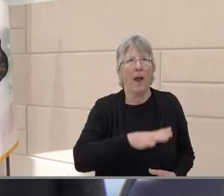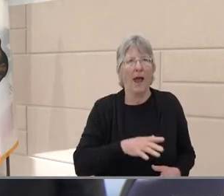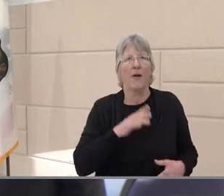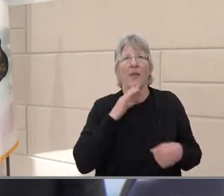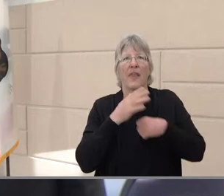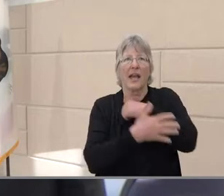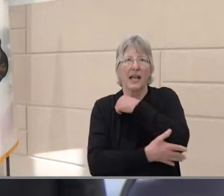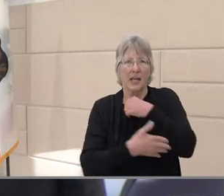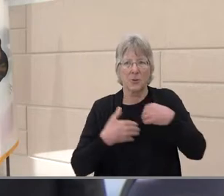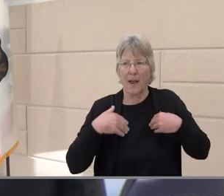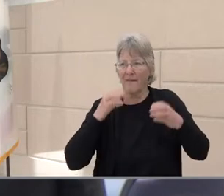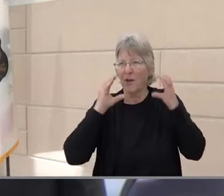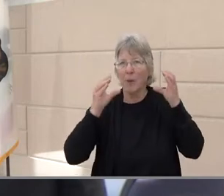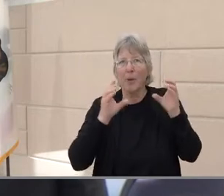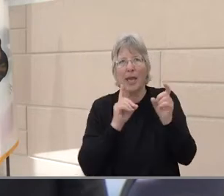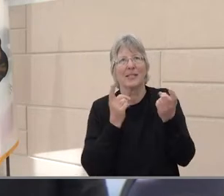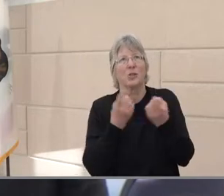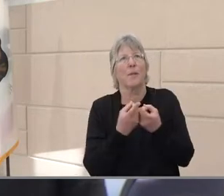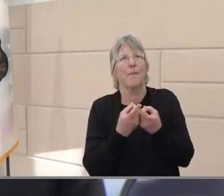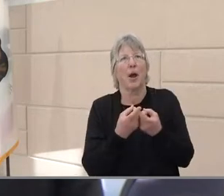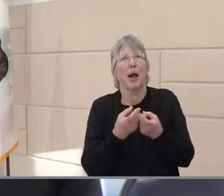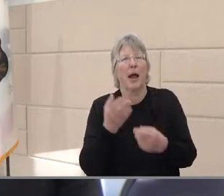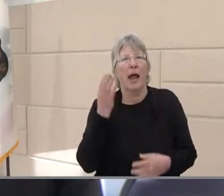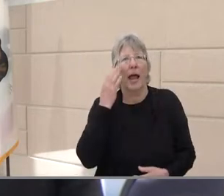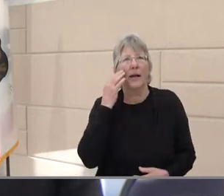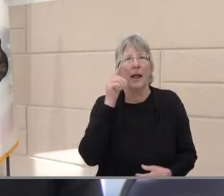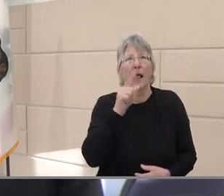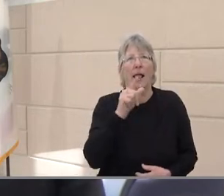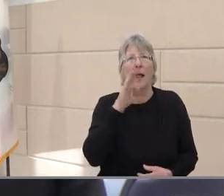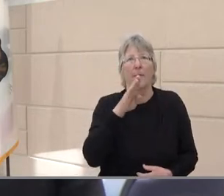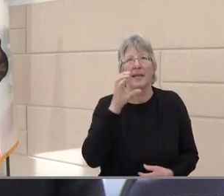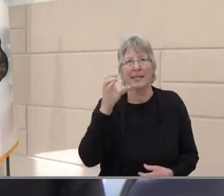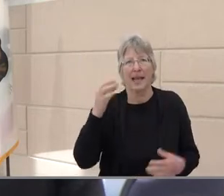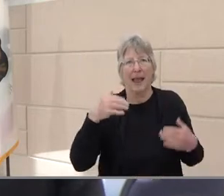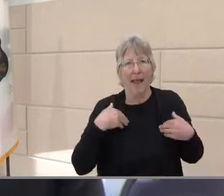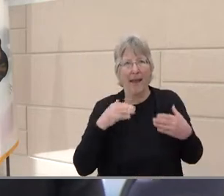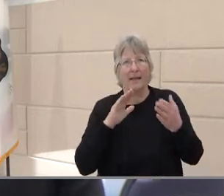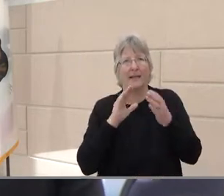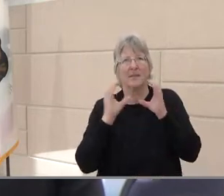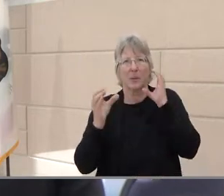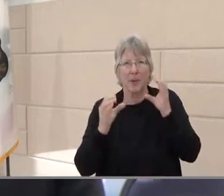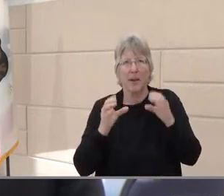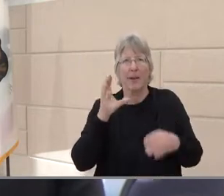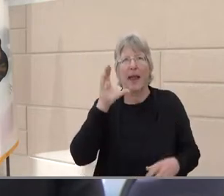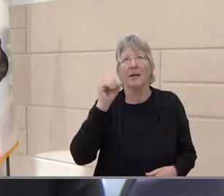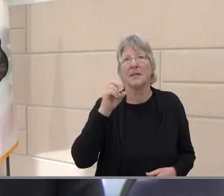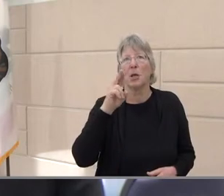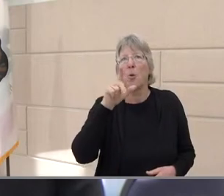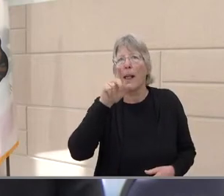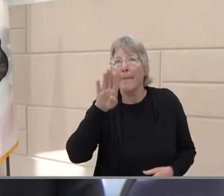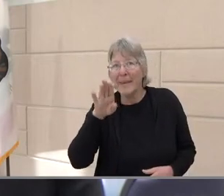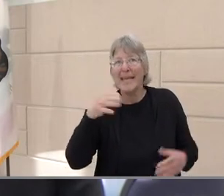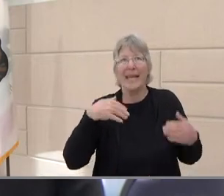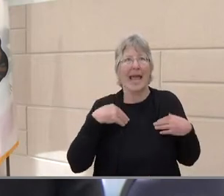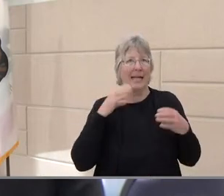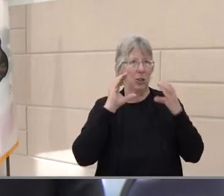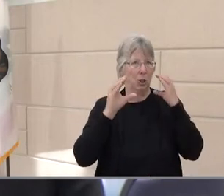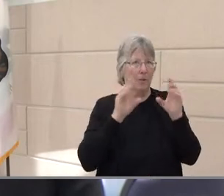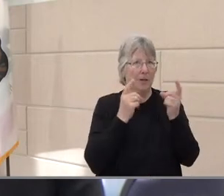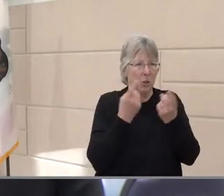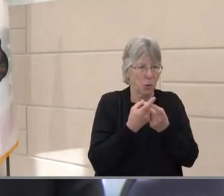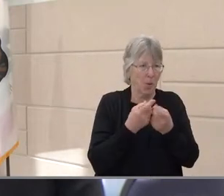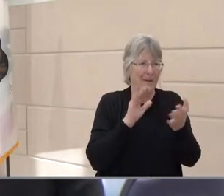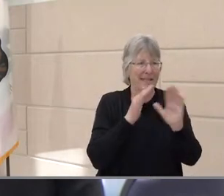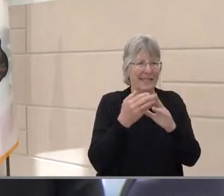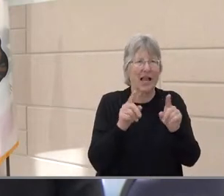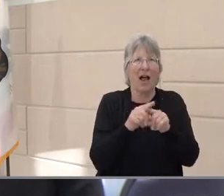ពាក្យសម្រាប់បង្កើតជាការផ្សព្វផ្សាយព័ត៌មាននៅក្នុងសហគមន៍ក្រសួងអប់រំ District របស់យើ